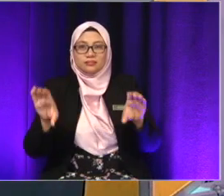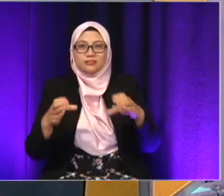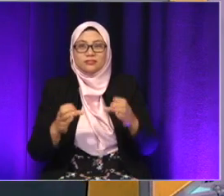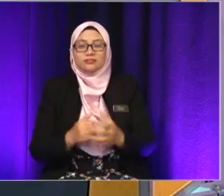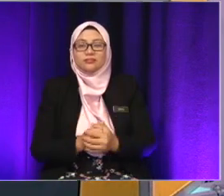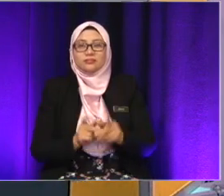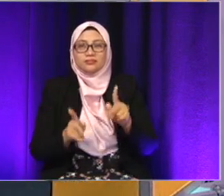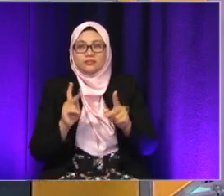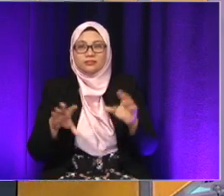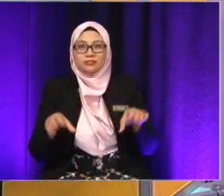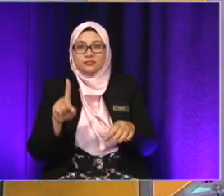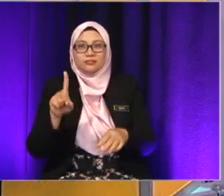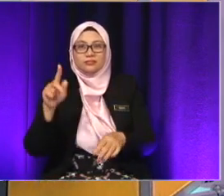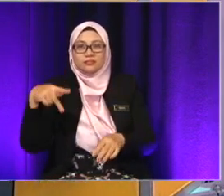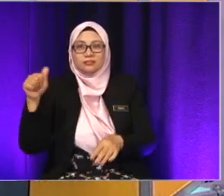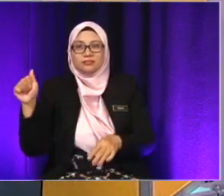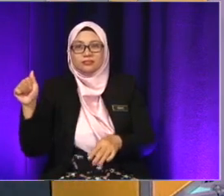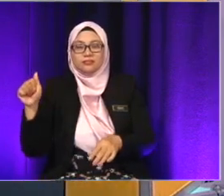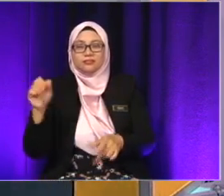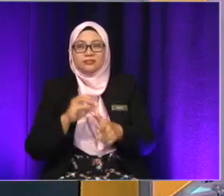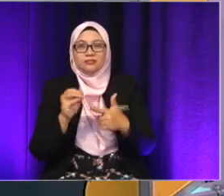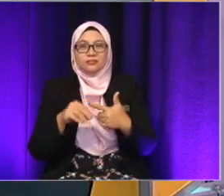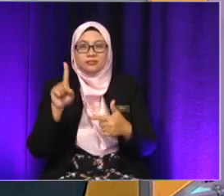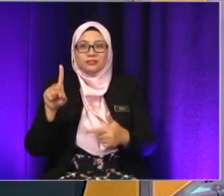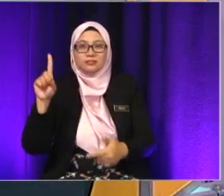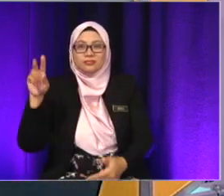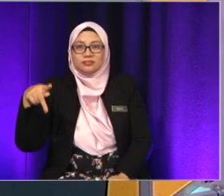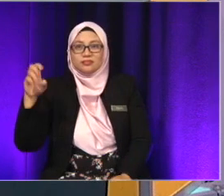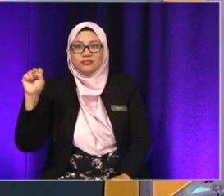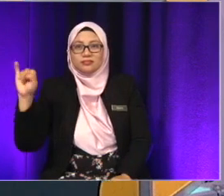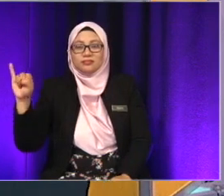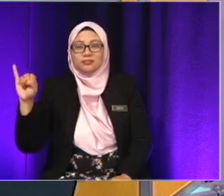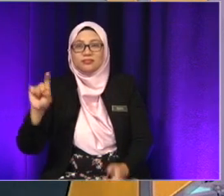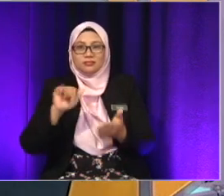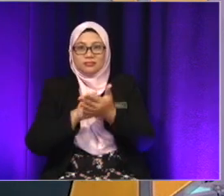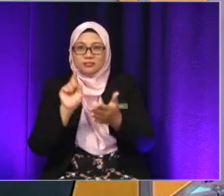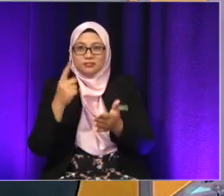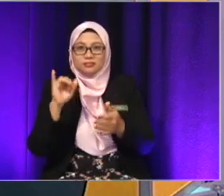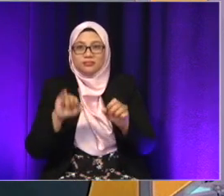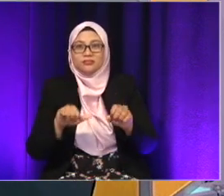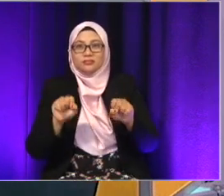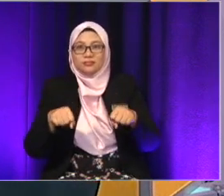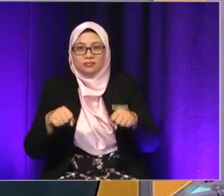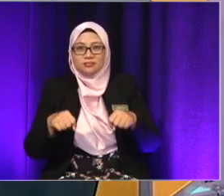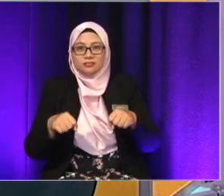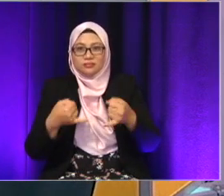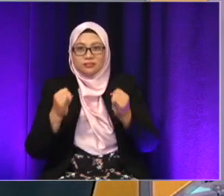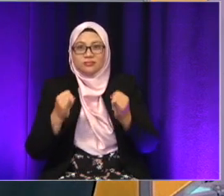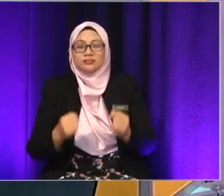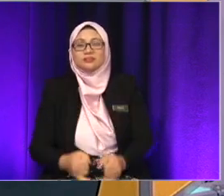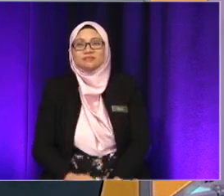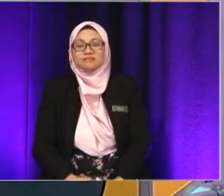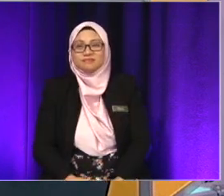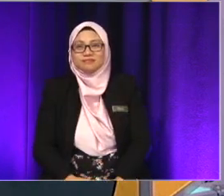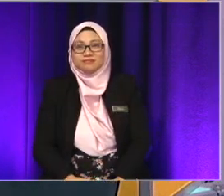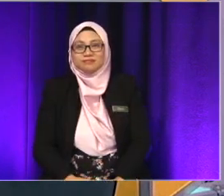Pascal lah. Kalau 1 PSI atau sebagainya, banyak itulah kita akan laraskan insya-Allah. Okey. Kita teruskan lagi insya-Allah.